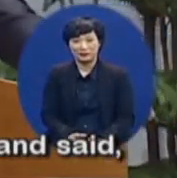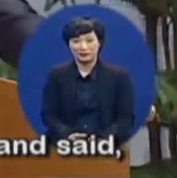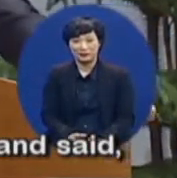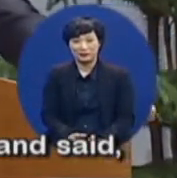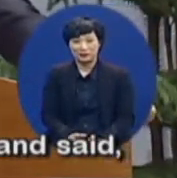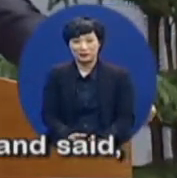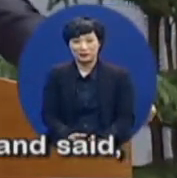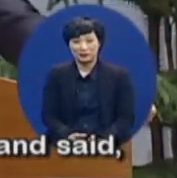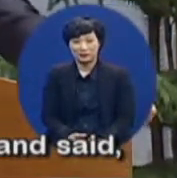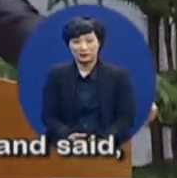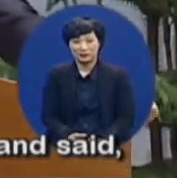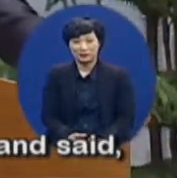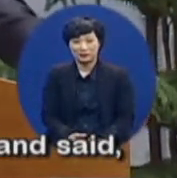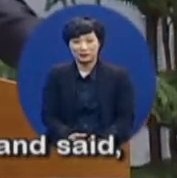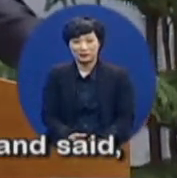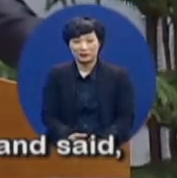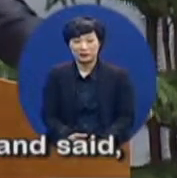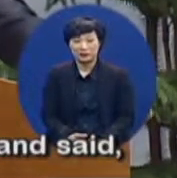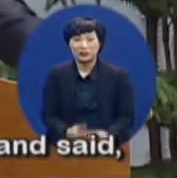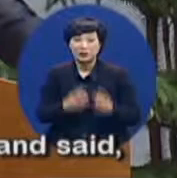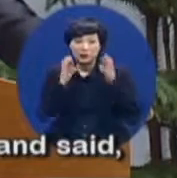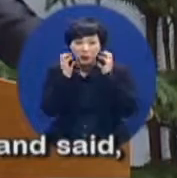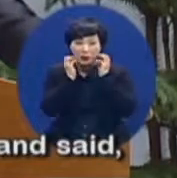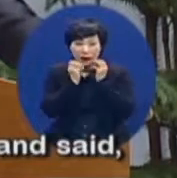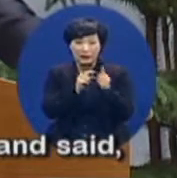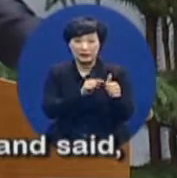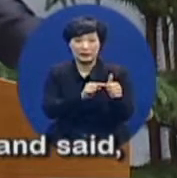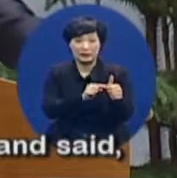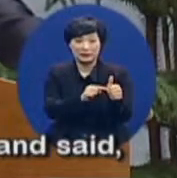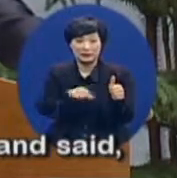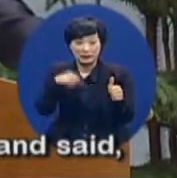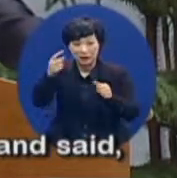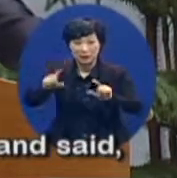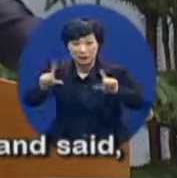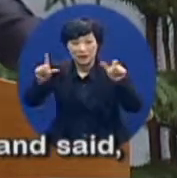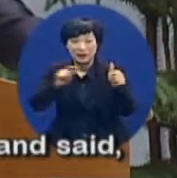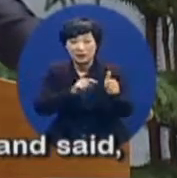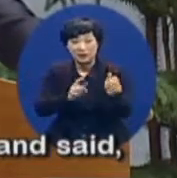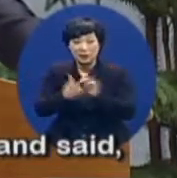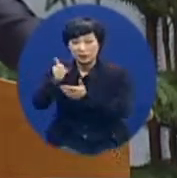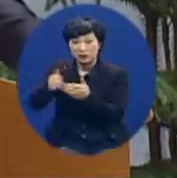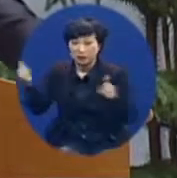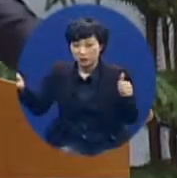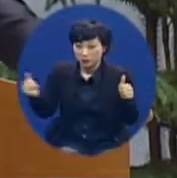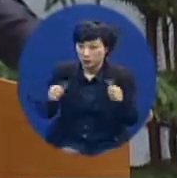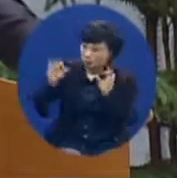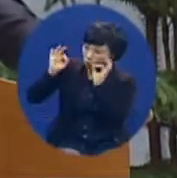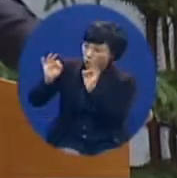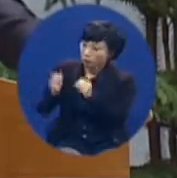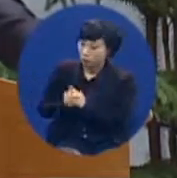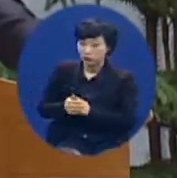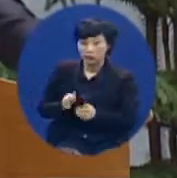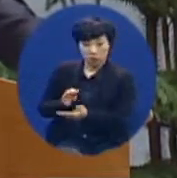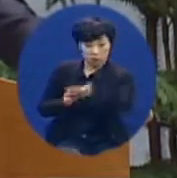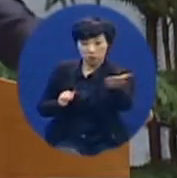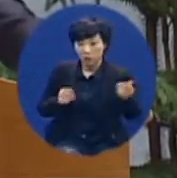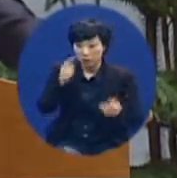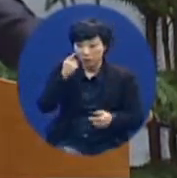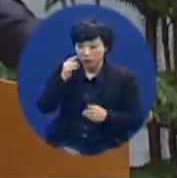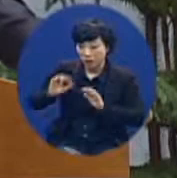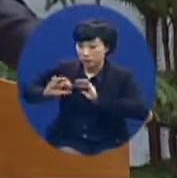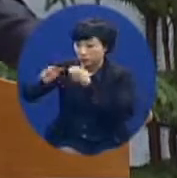여러분 요한이 있던날 예수께서 자기에게 나오심 보고 보라